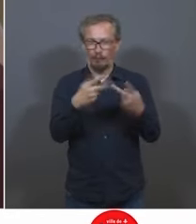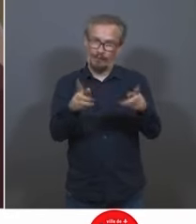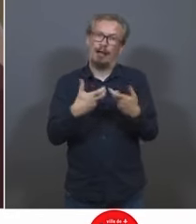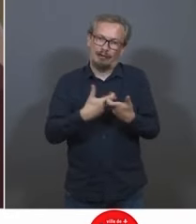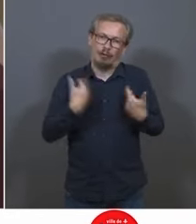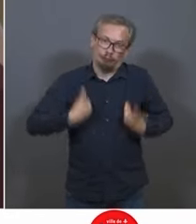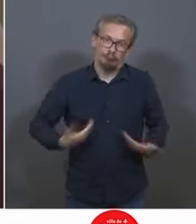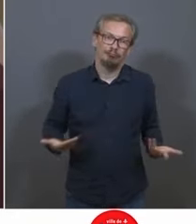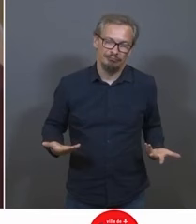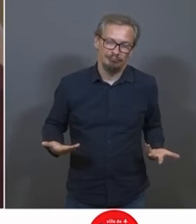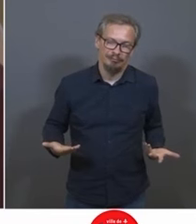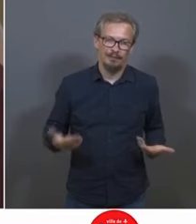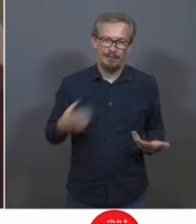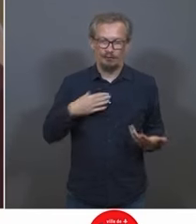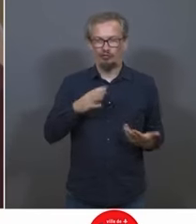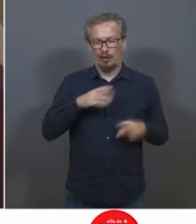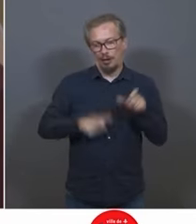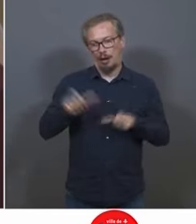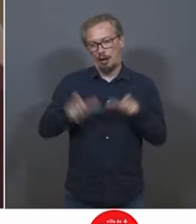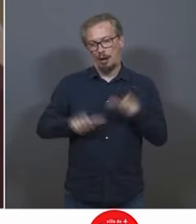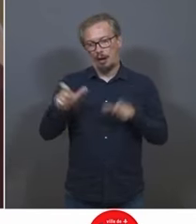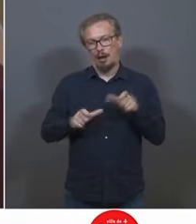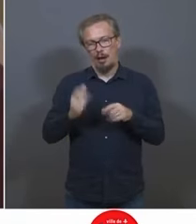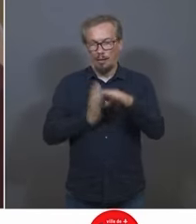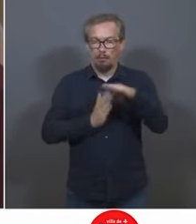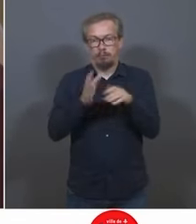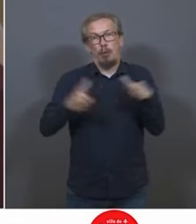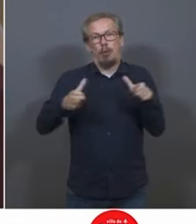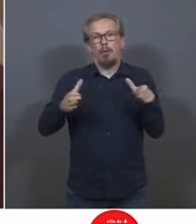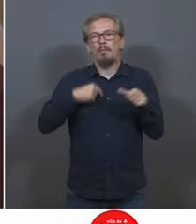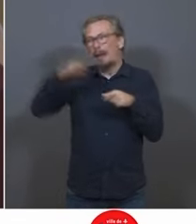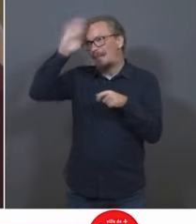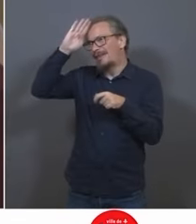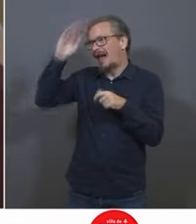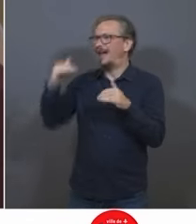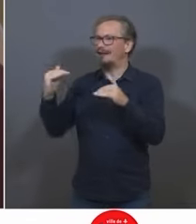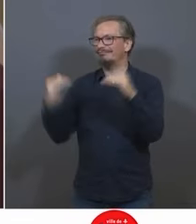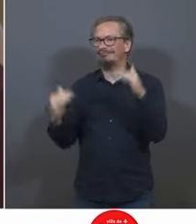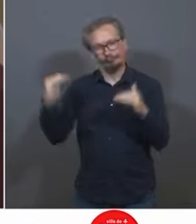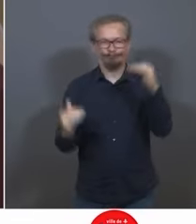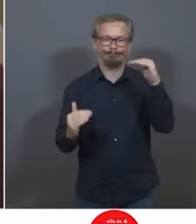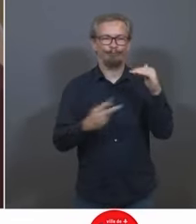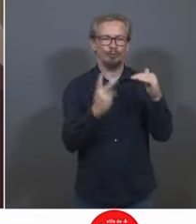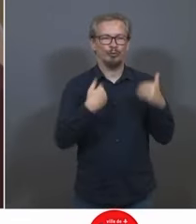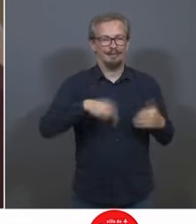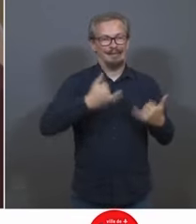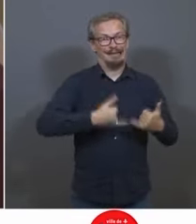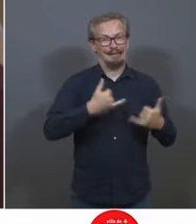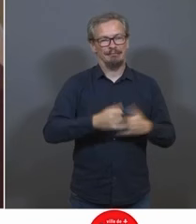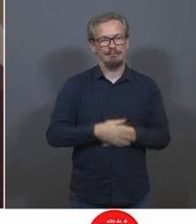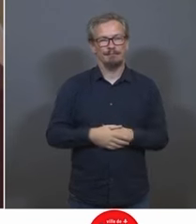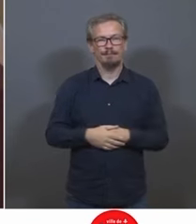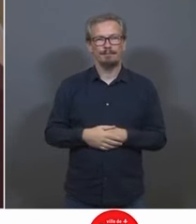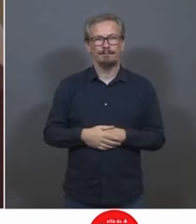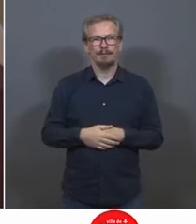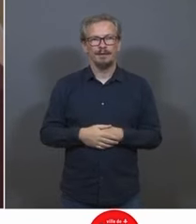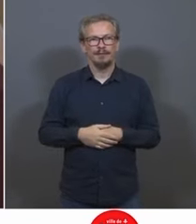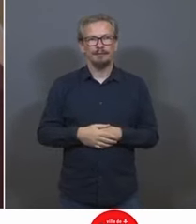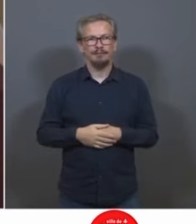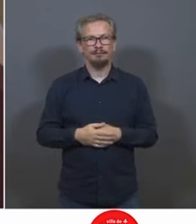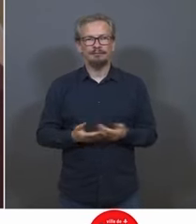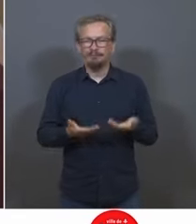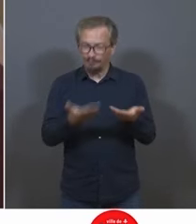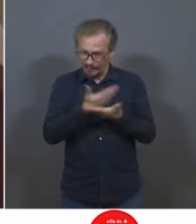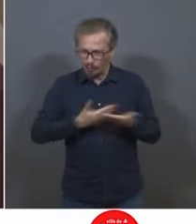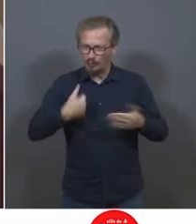nôtre, ont un effectif très supérieur aux communes de la même strate. Cette situation sur laquelle nous vous avons